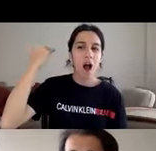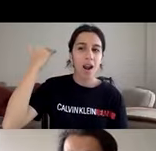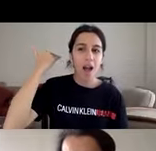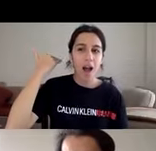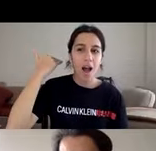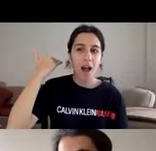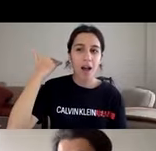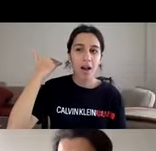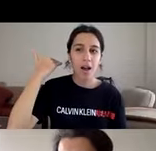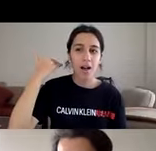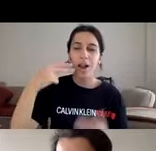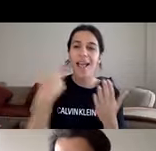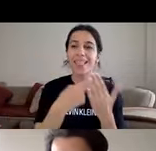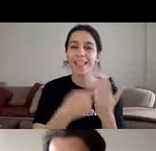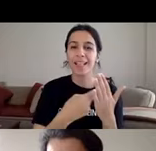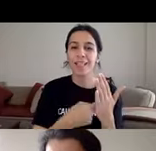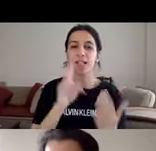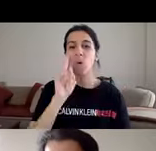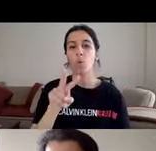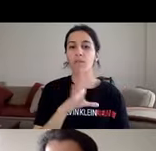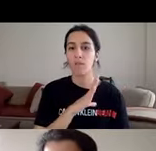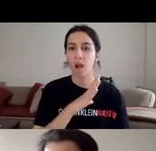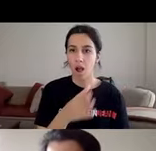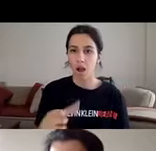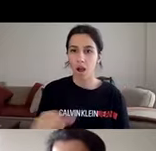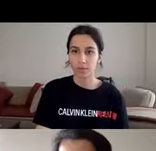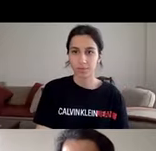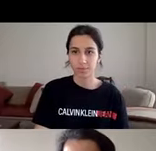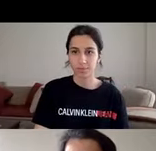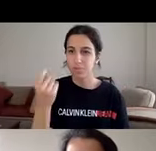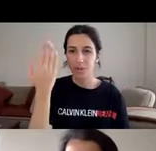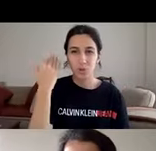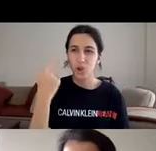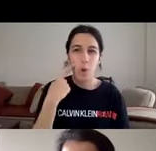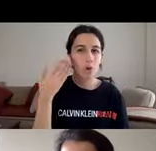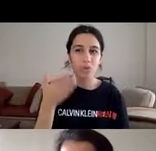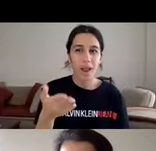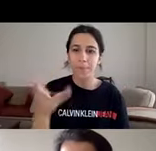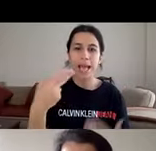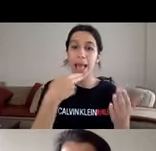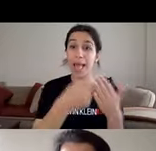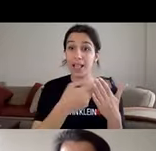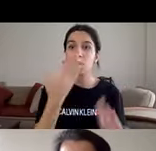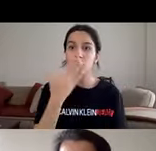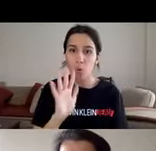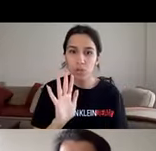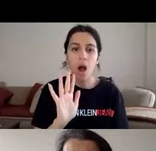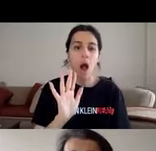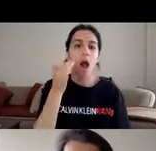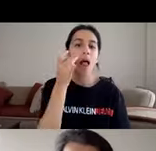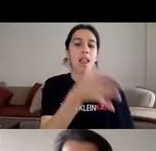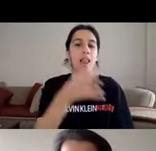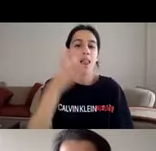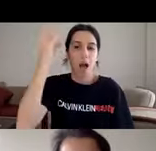ekran şeylerin etiketleri görebiliyorsunuz. Mesela demin size gösterdiğim örnekte herhangi bir etiket yoksa onu çok net görmek mümkün.